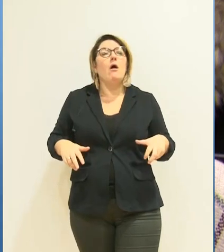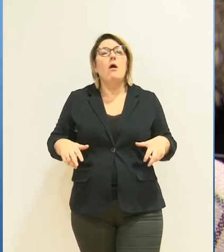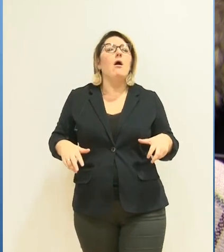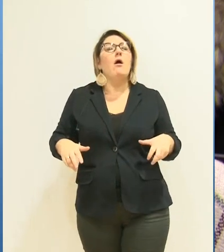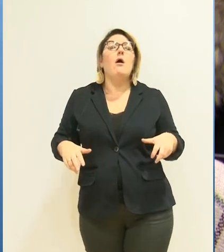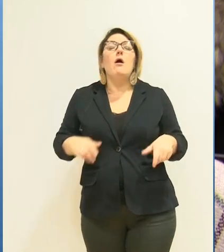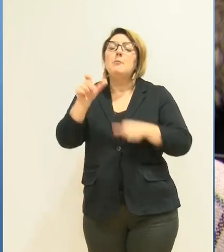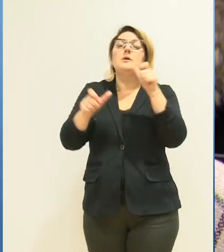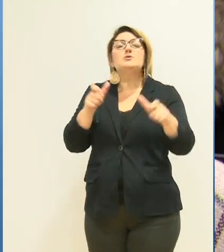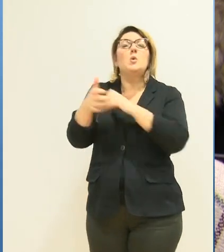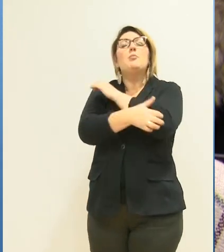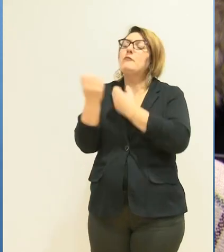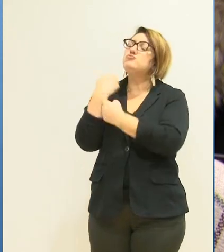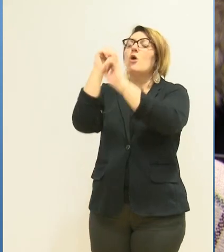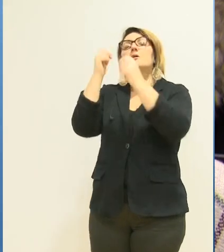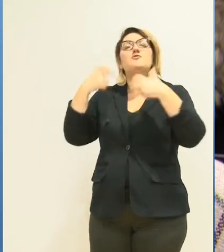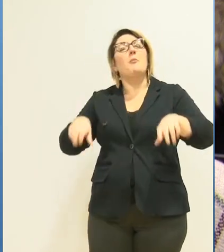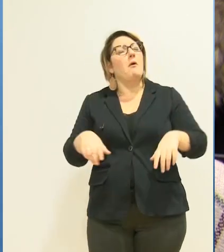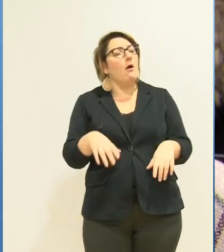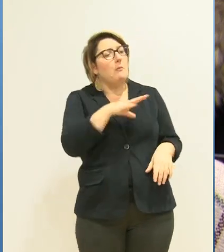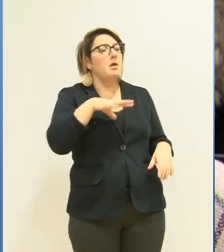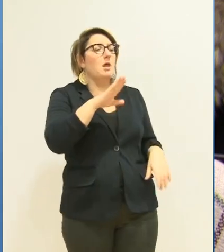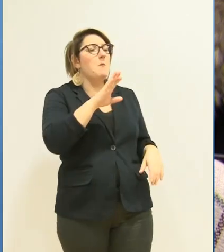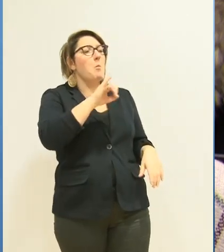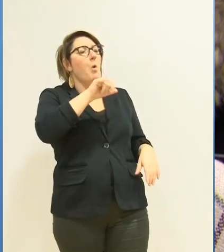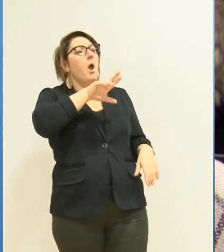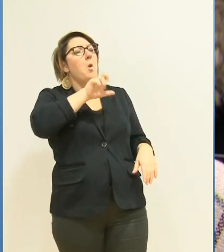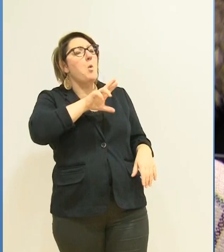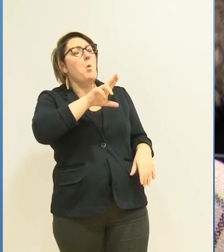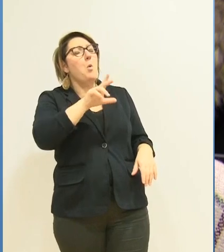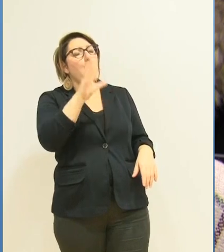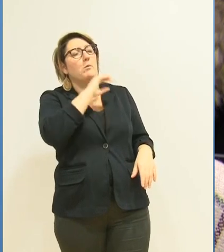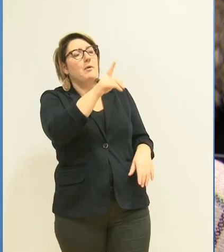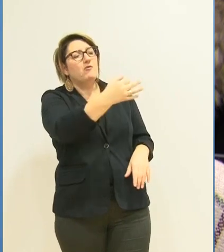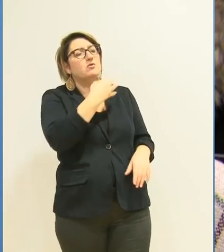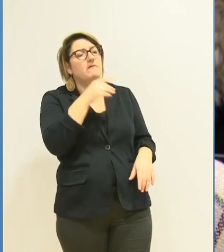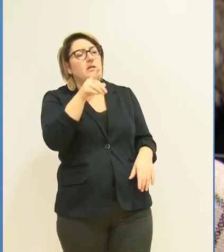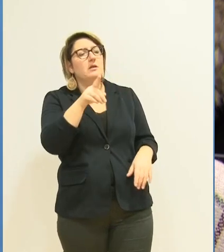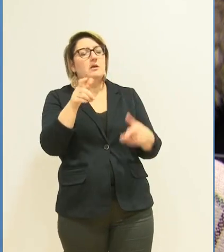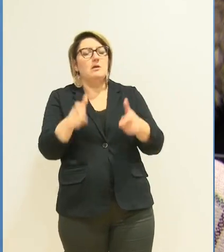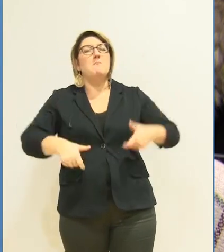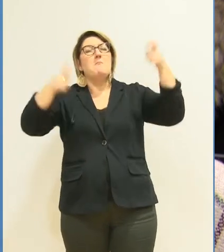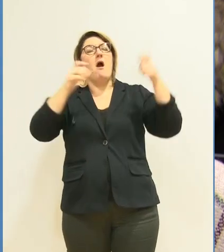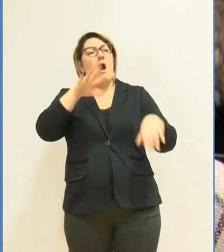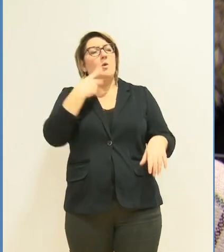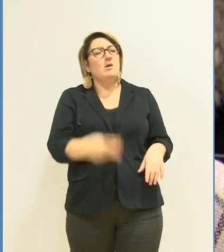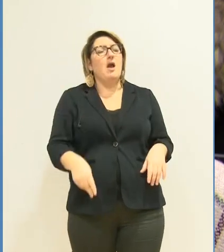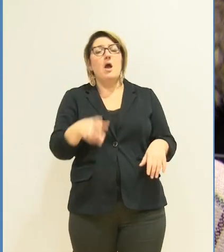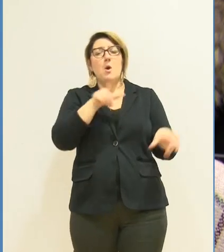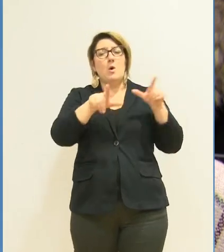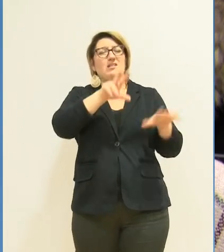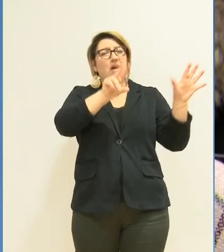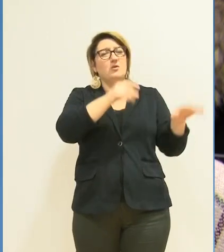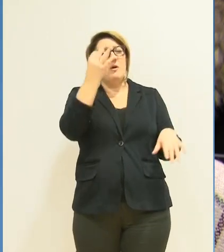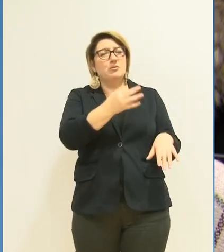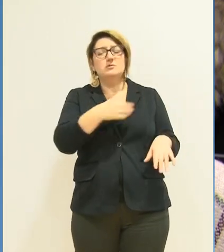chasser les populations je vous rappelle madame bello que vous avez dit que dans la barre de l'arlequin il y avait 80 % locataires et 20 % de propriétaires et que